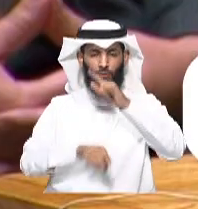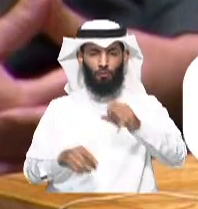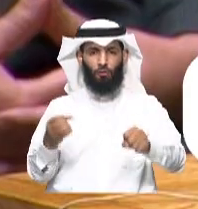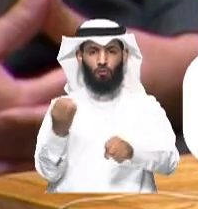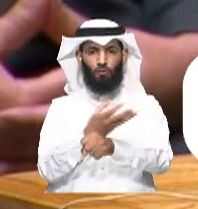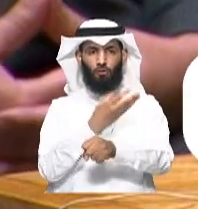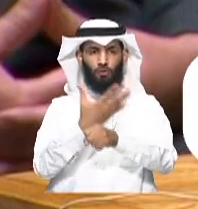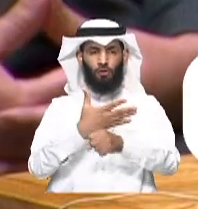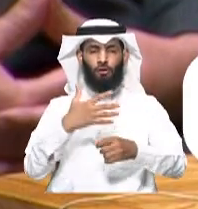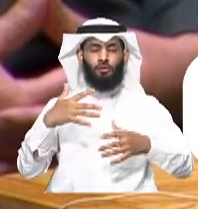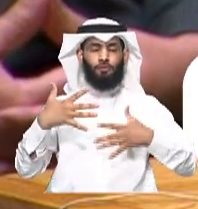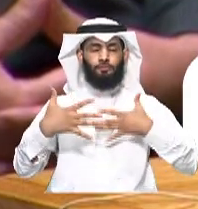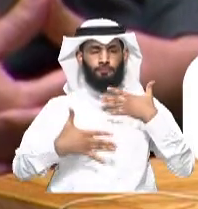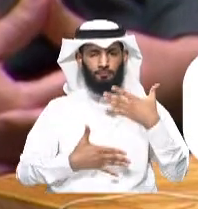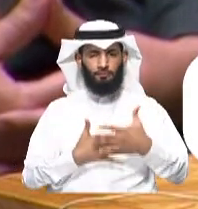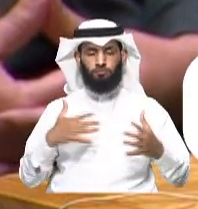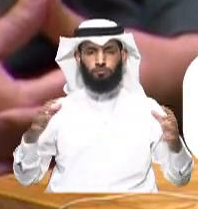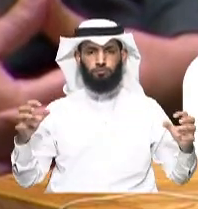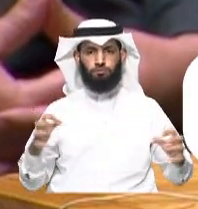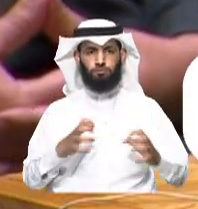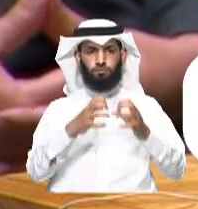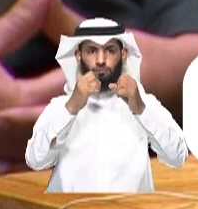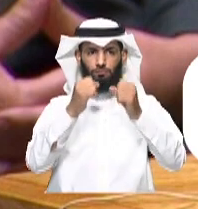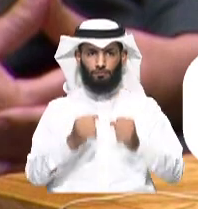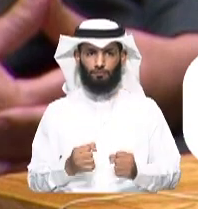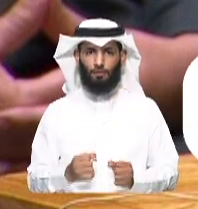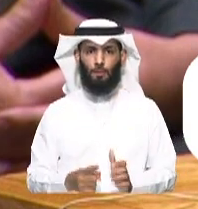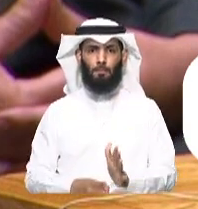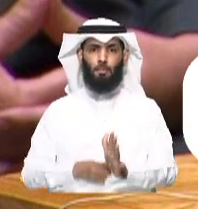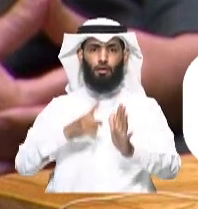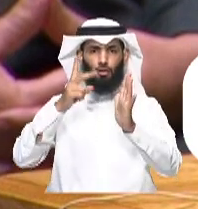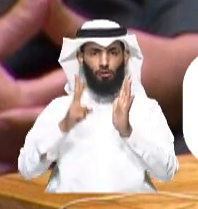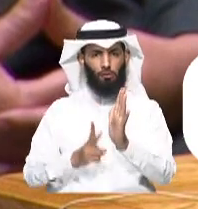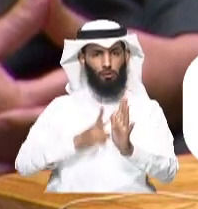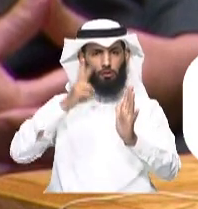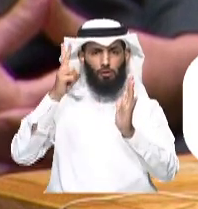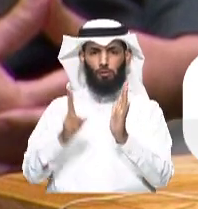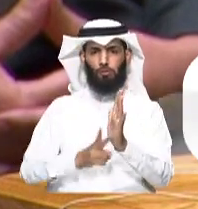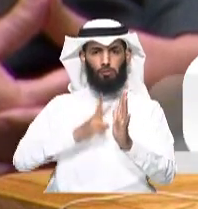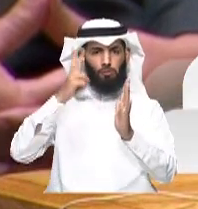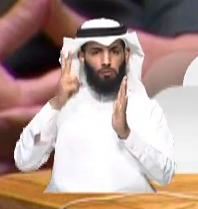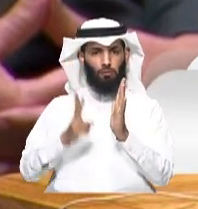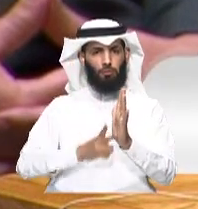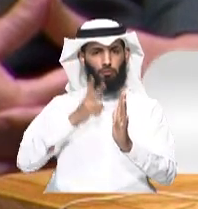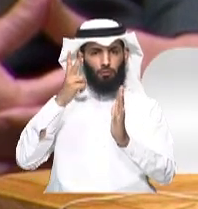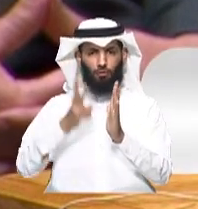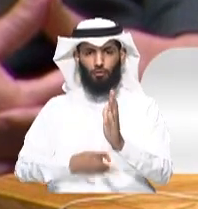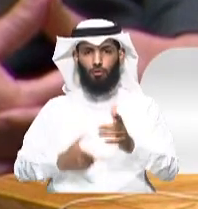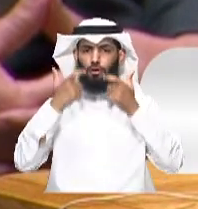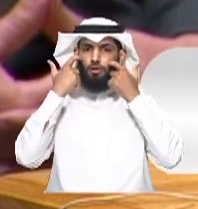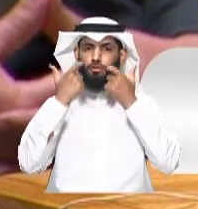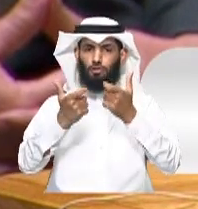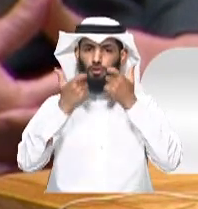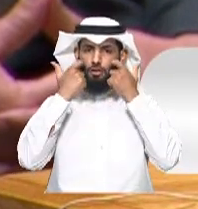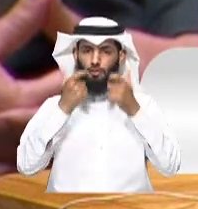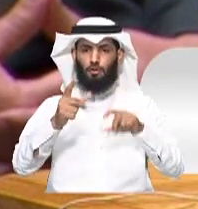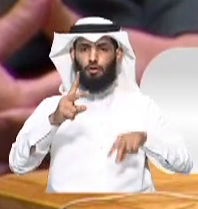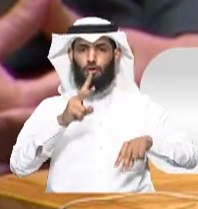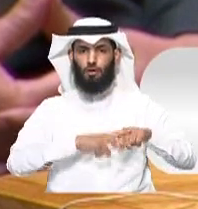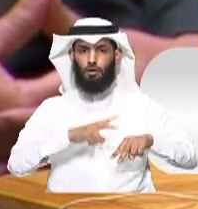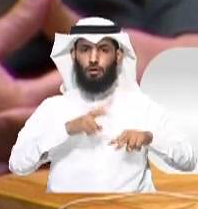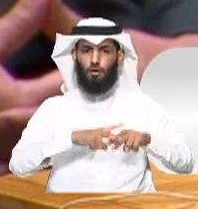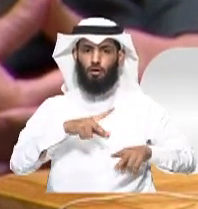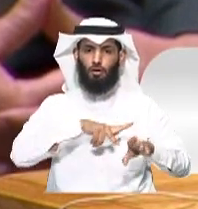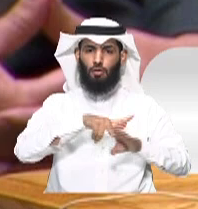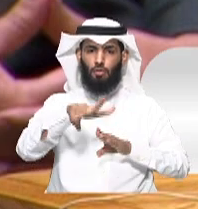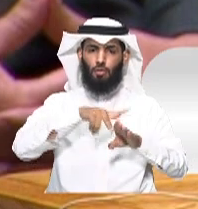للصراع القائم بالمنطقه مرارا وتكرارا حذرنا من حتميه اتساع رقعه العدوان الاسرائيلي